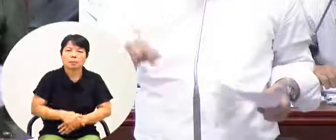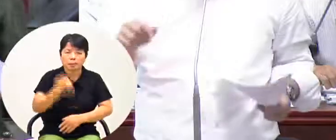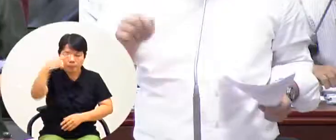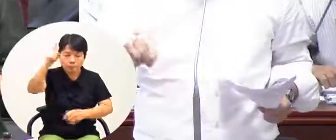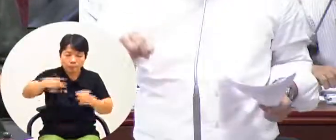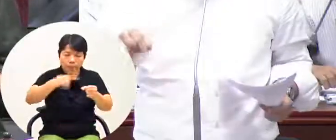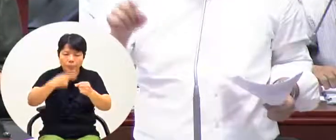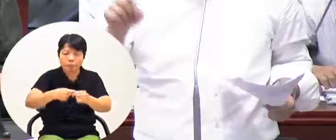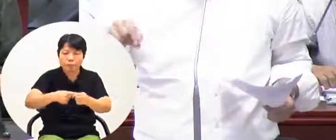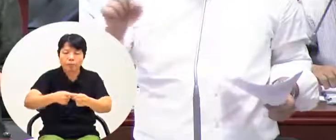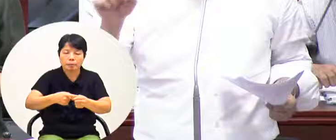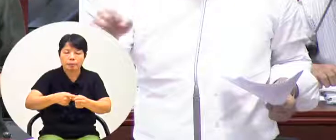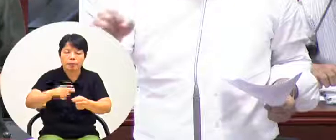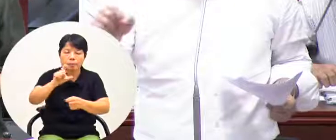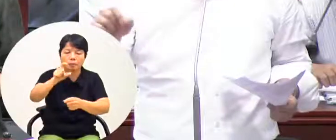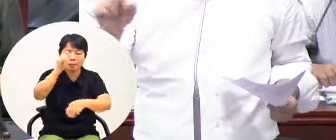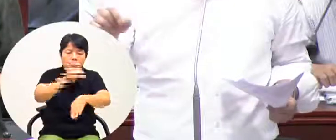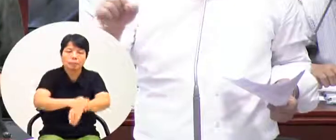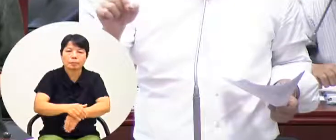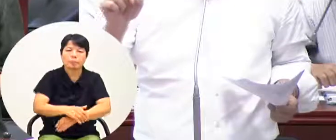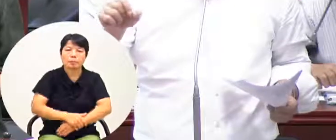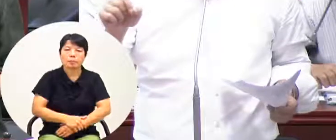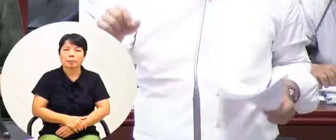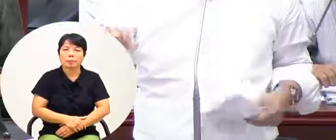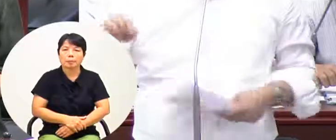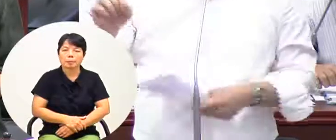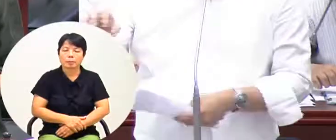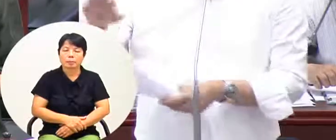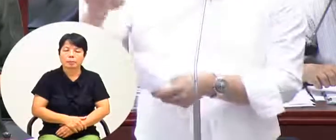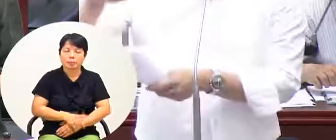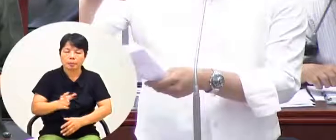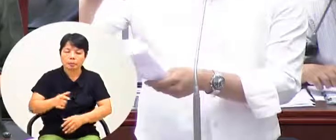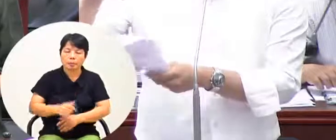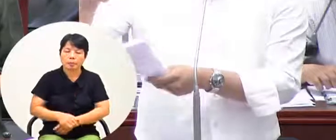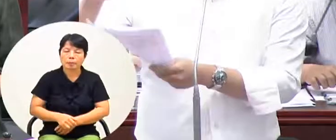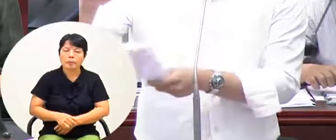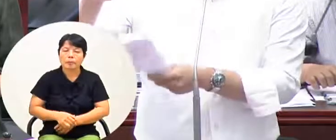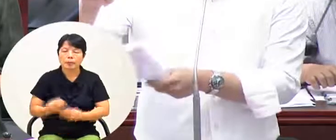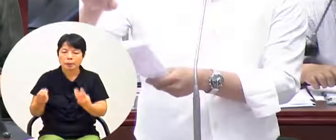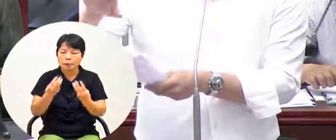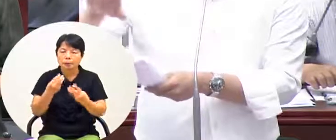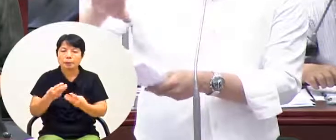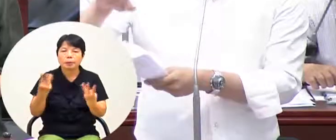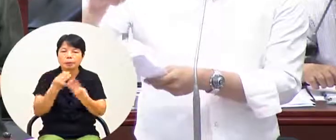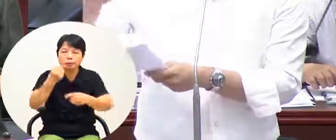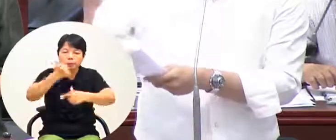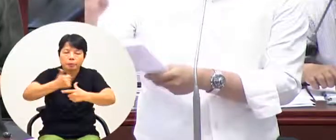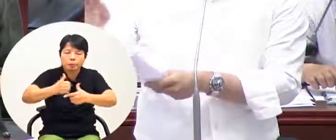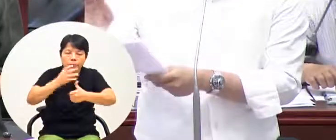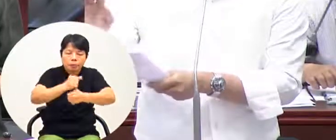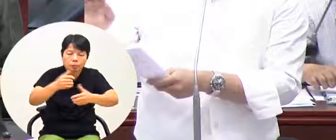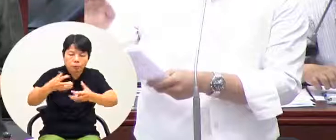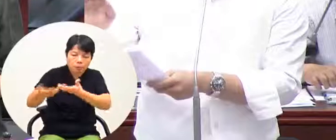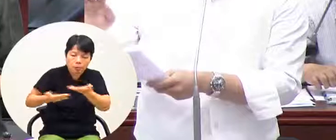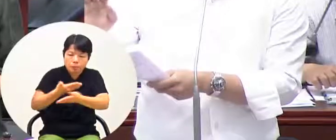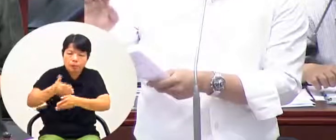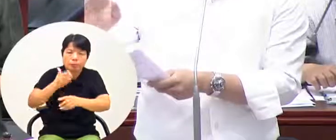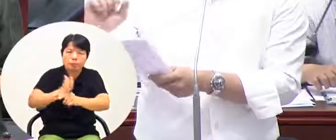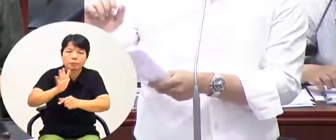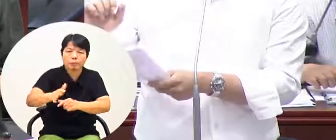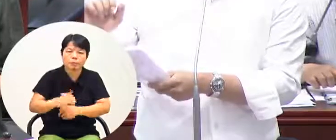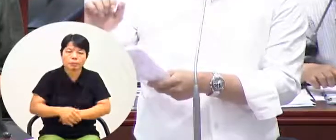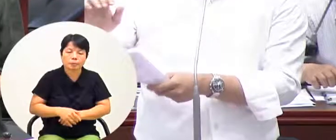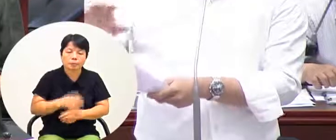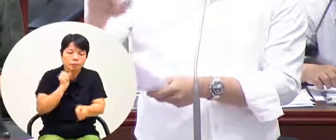那另外我们同时也跟营建署在洽谈，去承购他们一样是旧的房子，大概